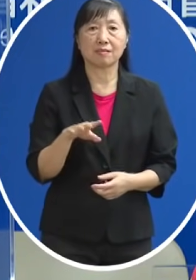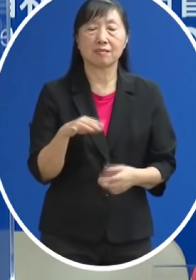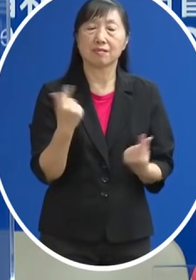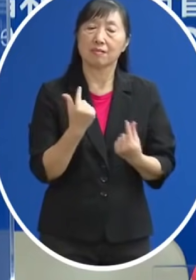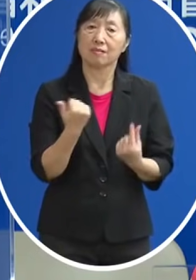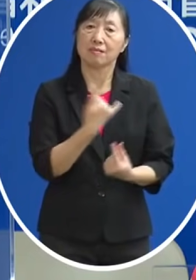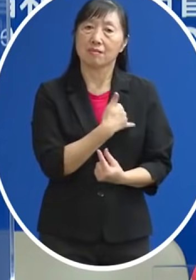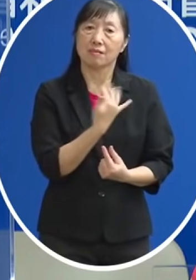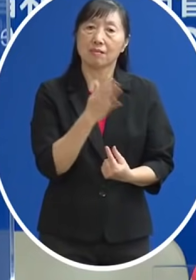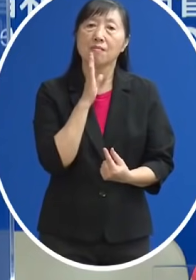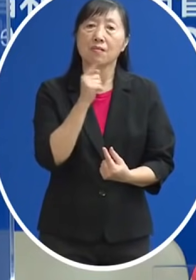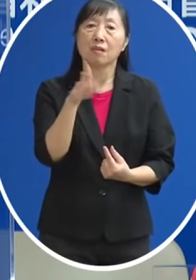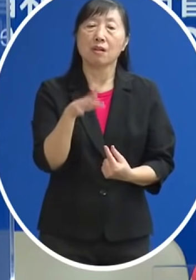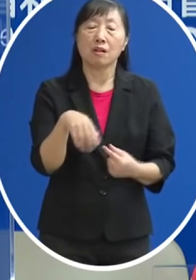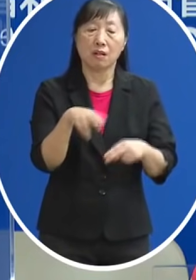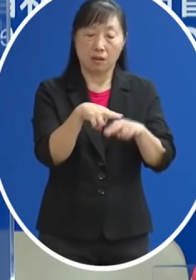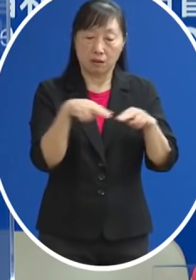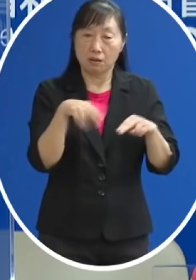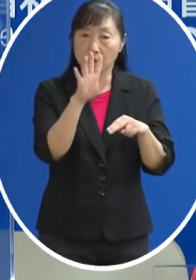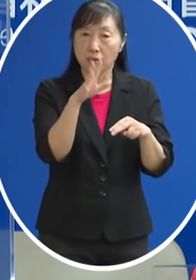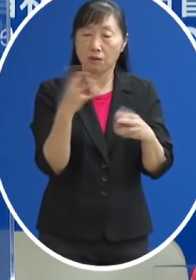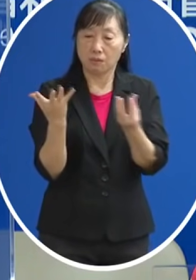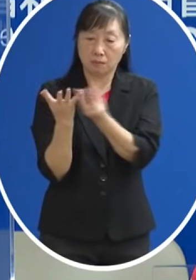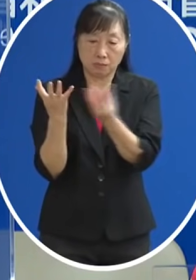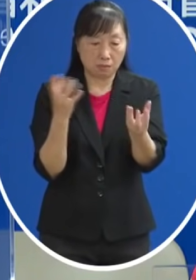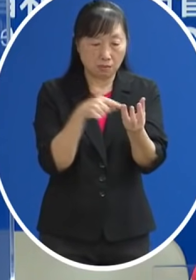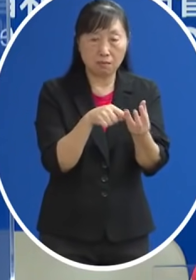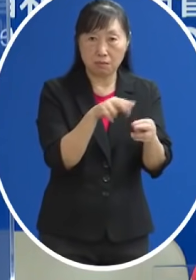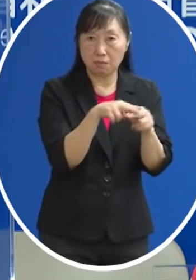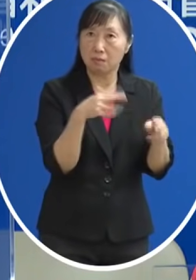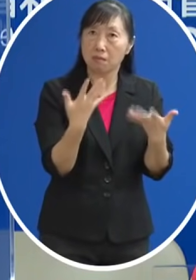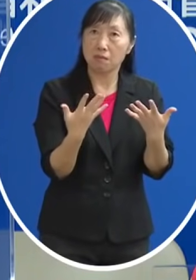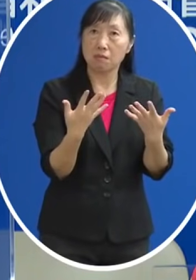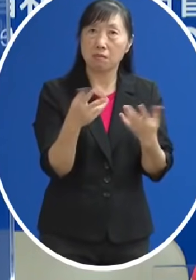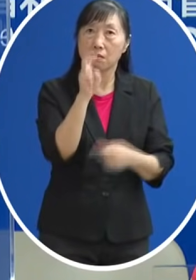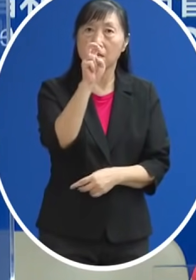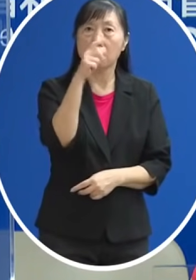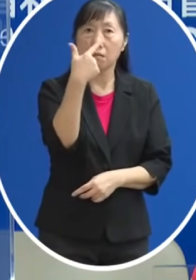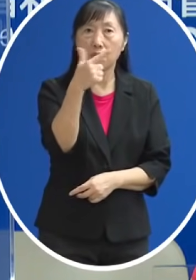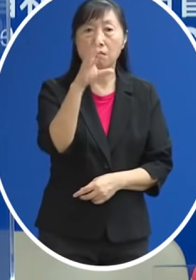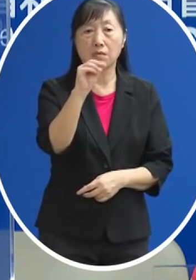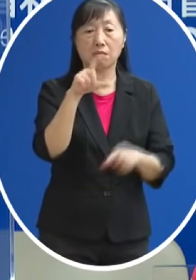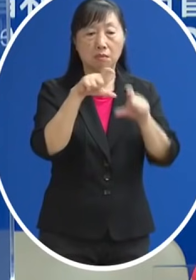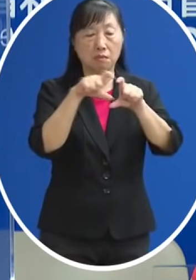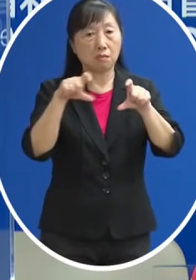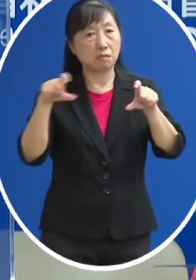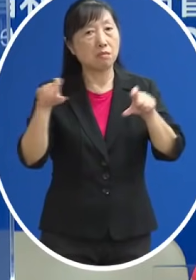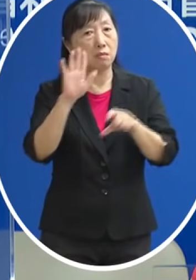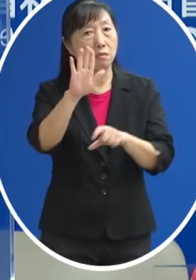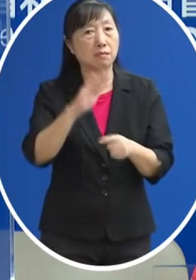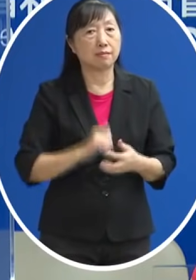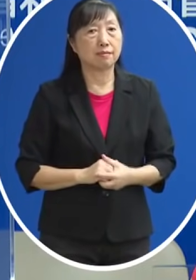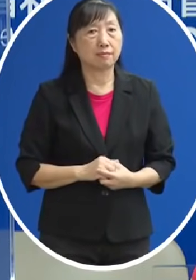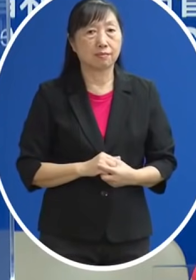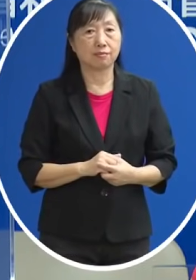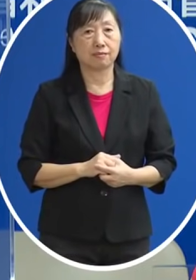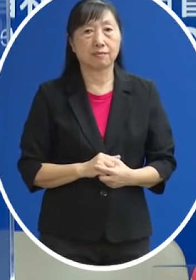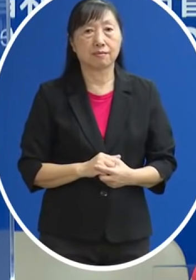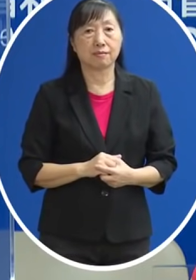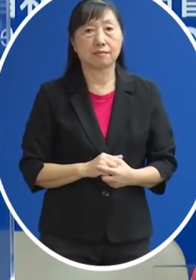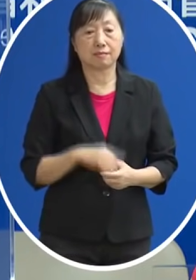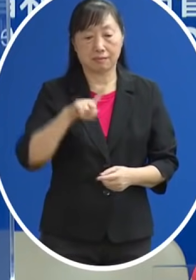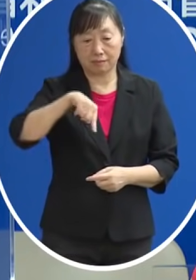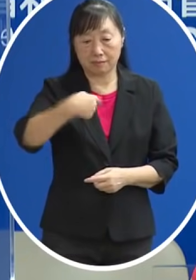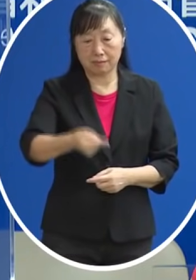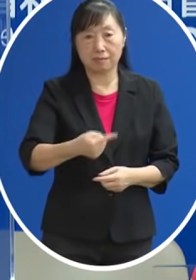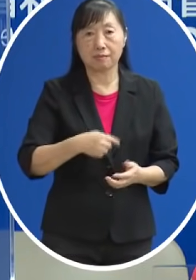六哈，然后有封签的一部分，好，有封签的大概26万剂，好，有26万剂。那接